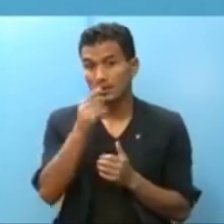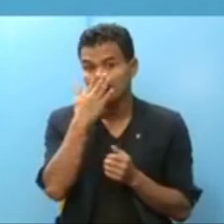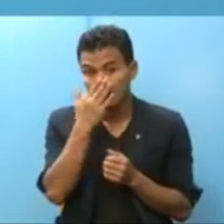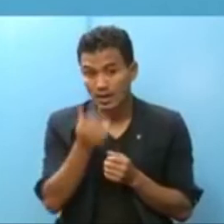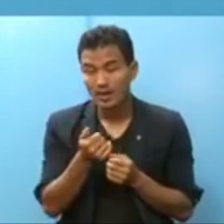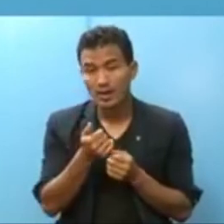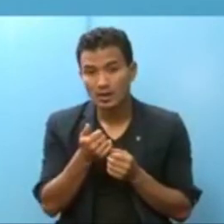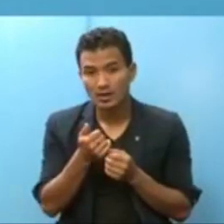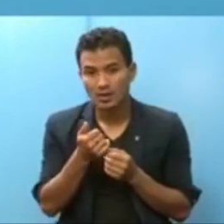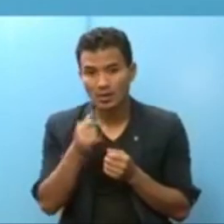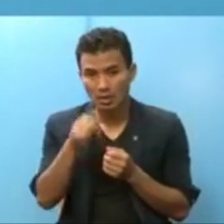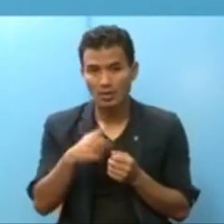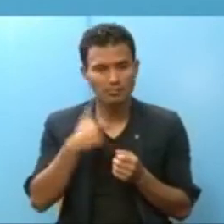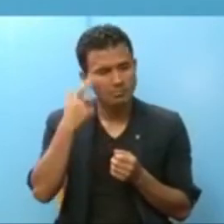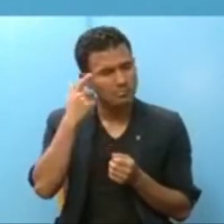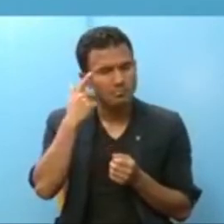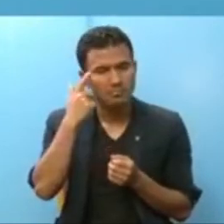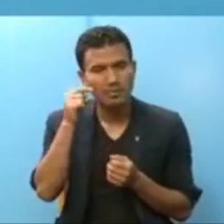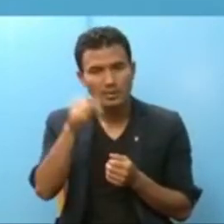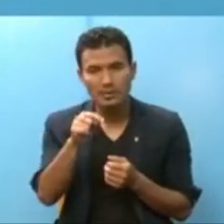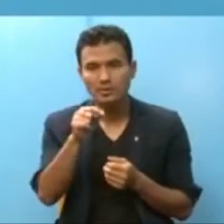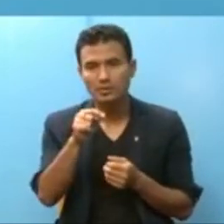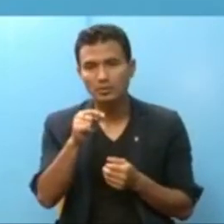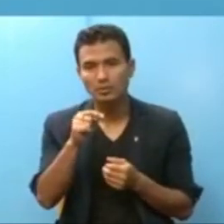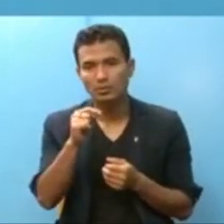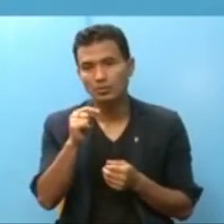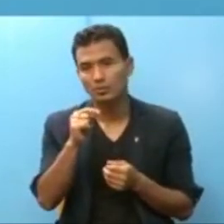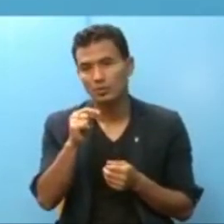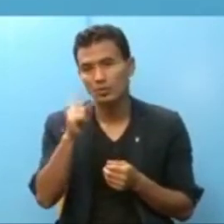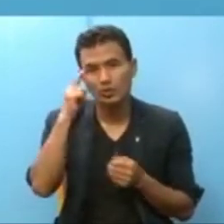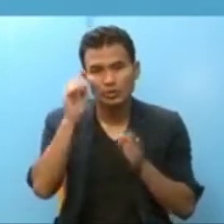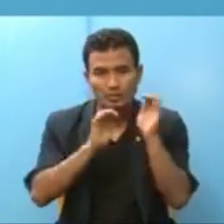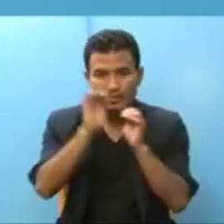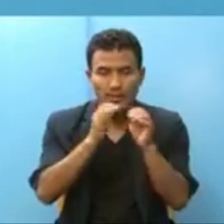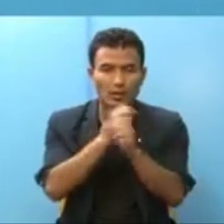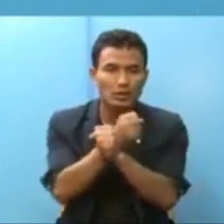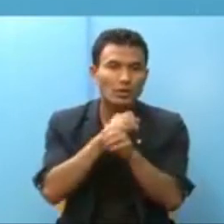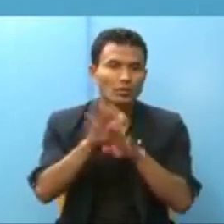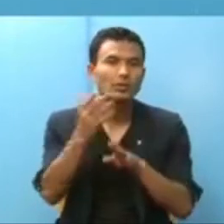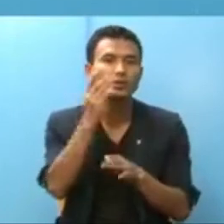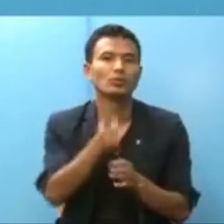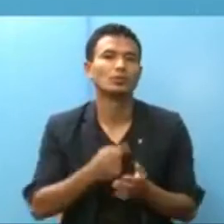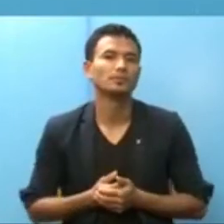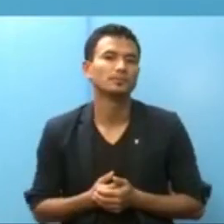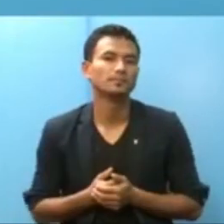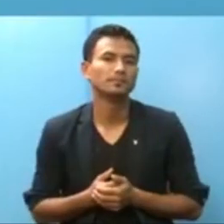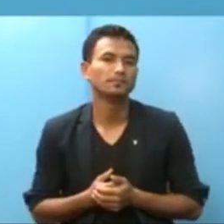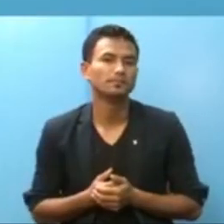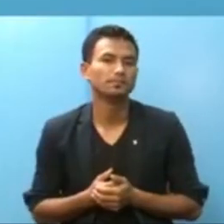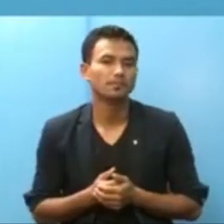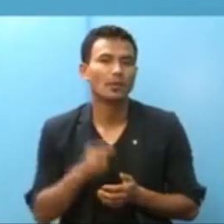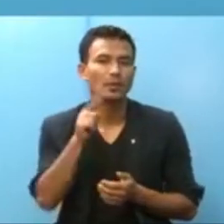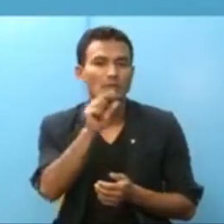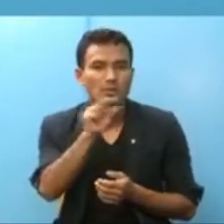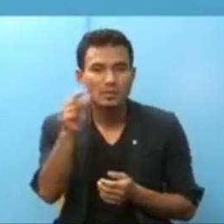अब अईले मला कस्तों लाग सा बनी एसका संभावित खतरा है रू की की हुनता कि